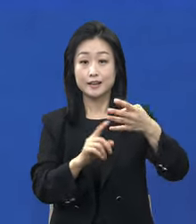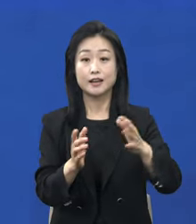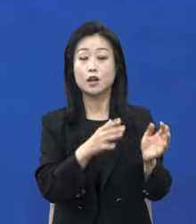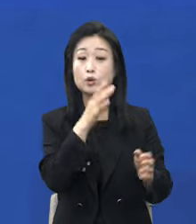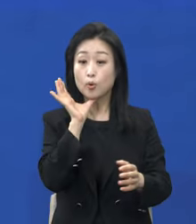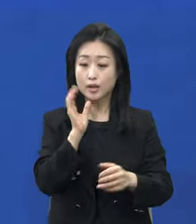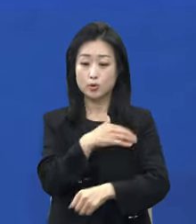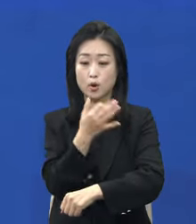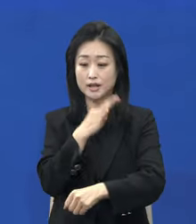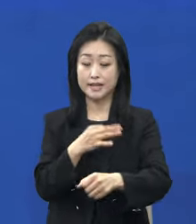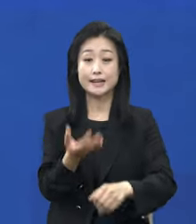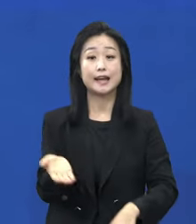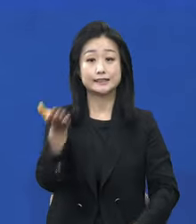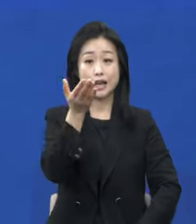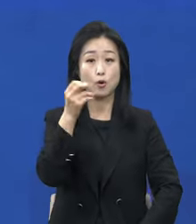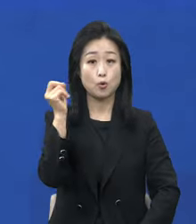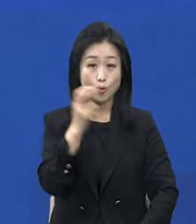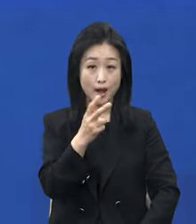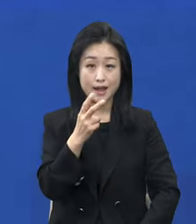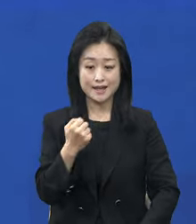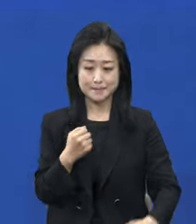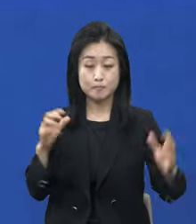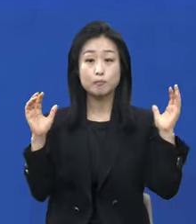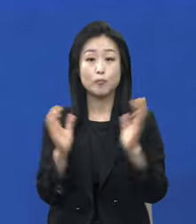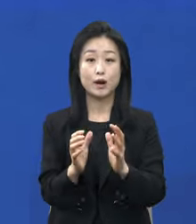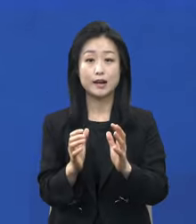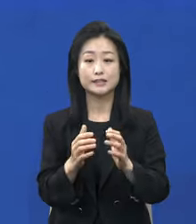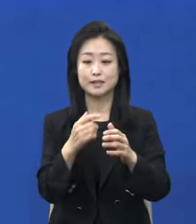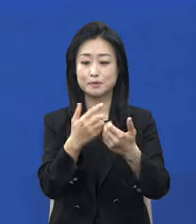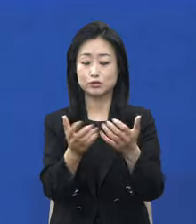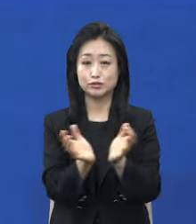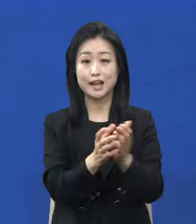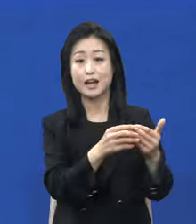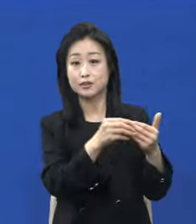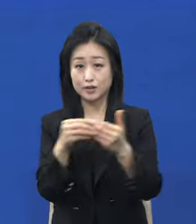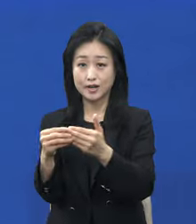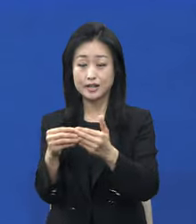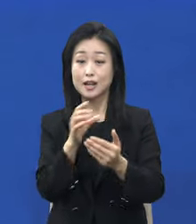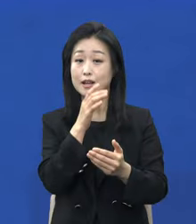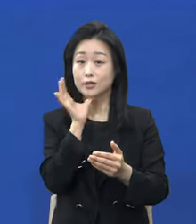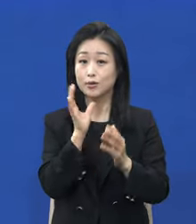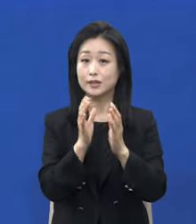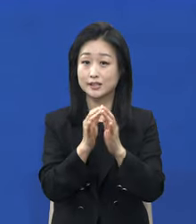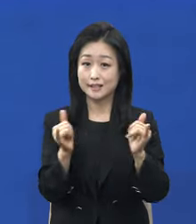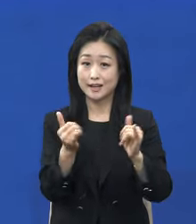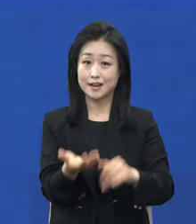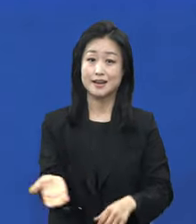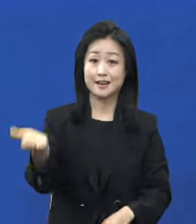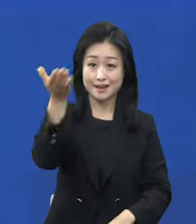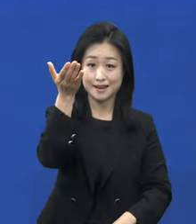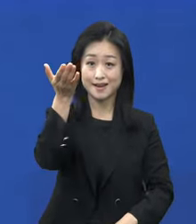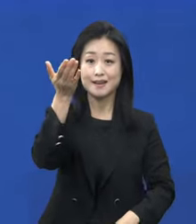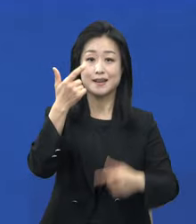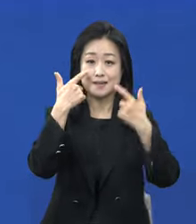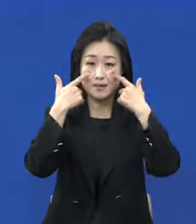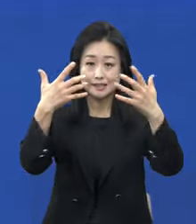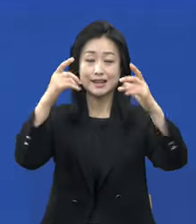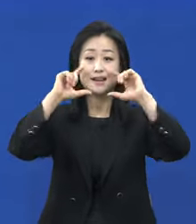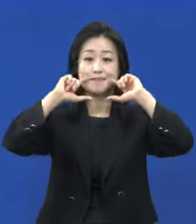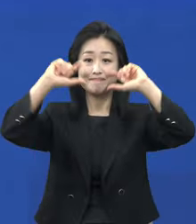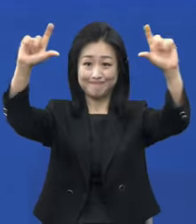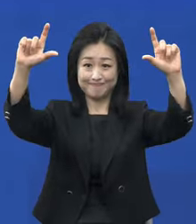노인의 권익 향상과 역량을 다하여 당을 추동하여 노인 이상의 노인을 높여 나갈 것을